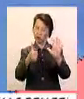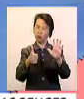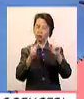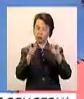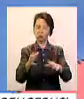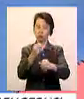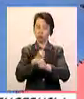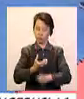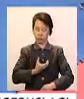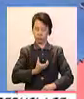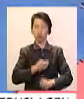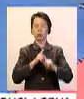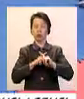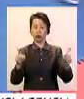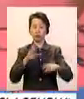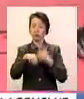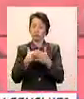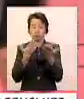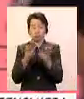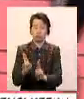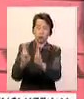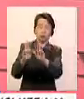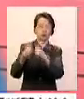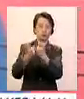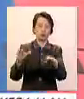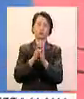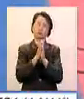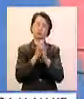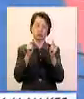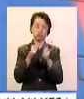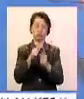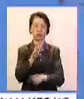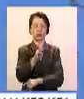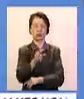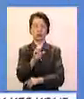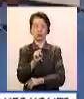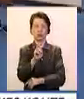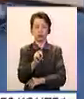yang boleh menghadirkan pingat. Bagaimanapun, semuanya terpulang kepada persatuan untuk membuat rayuan kepada MSN.